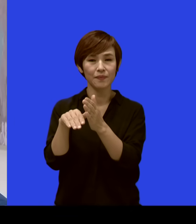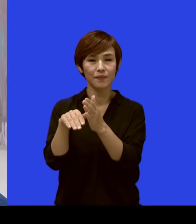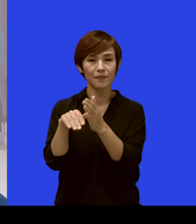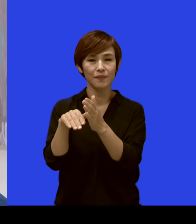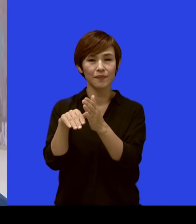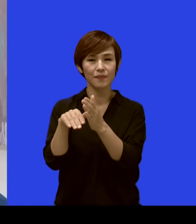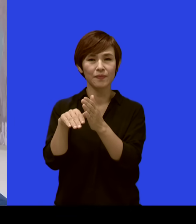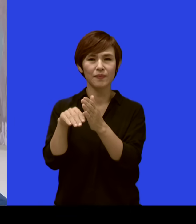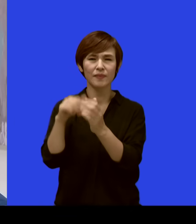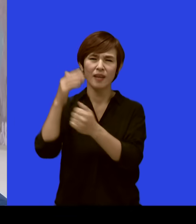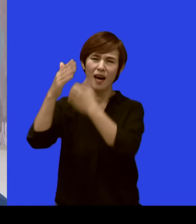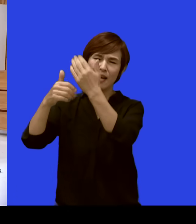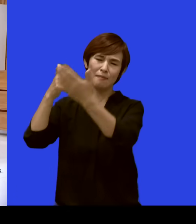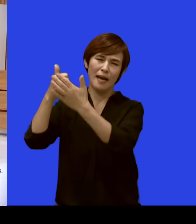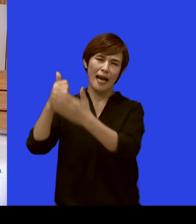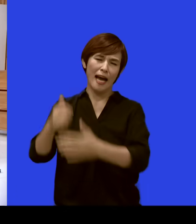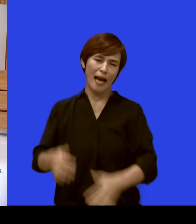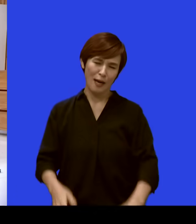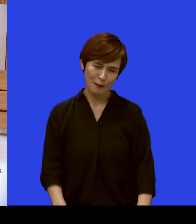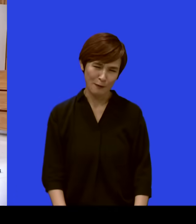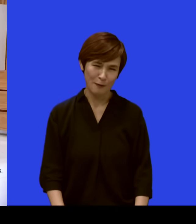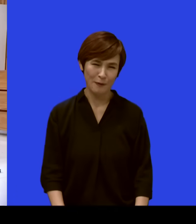아유, 하나 참 이렇게 야속하시더라고요.